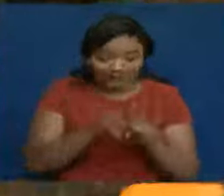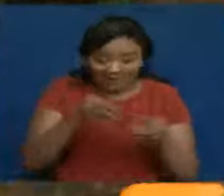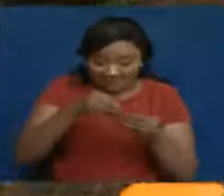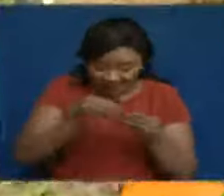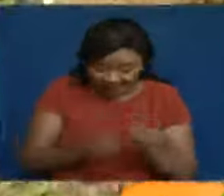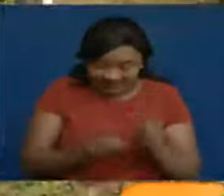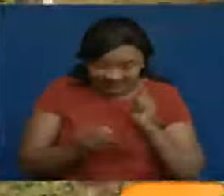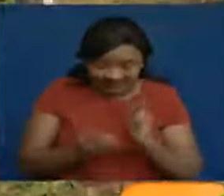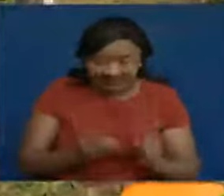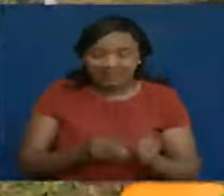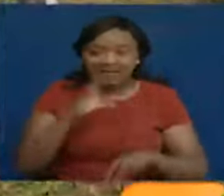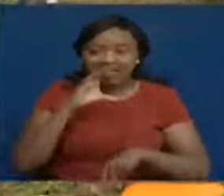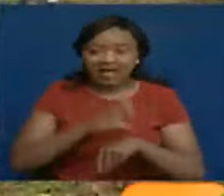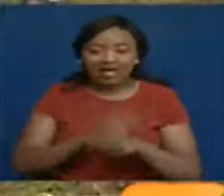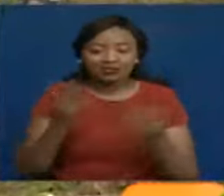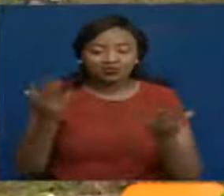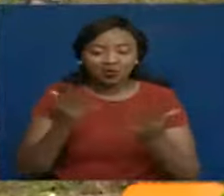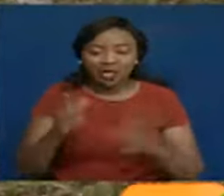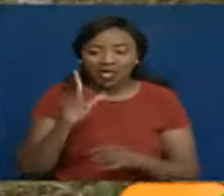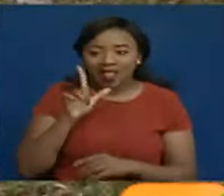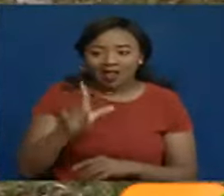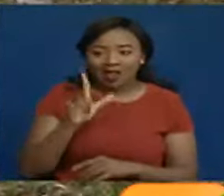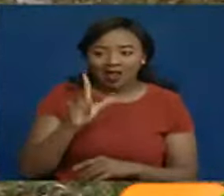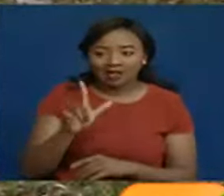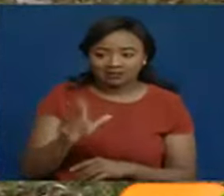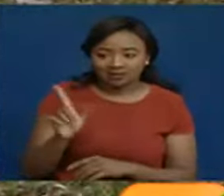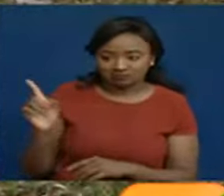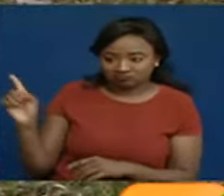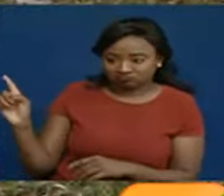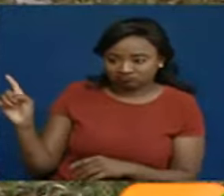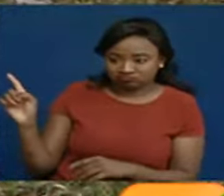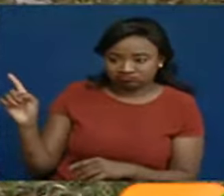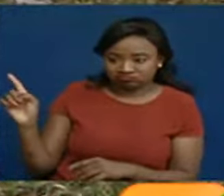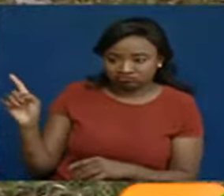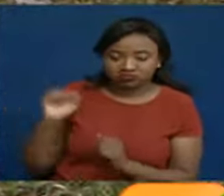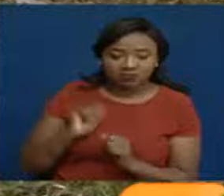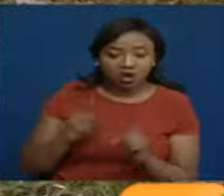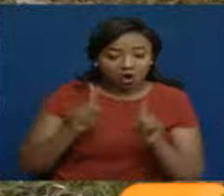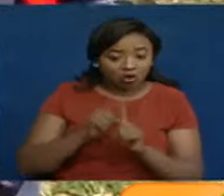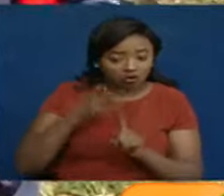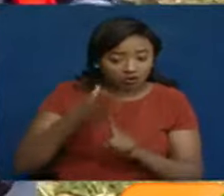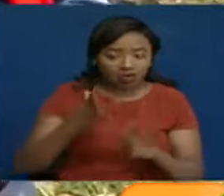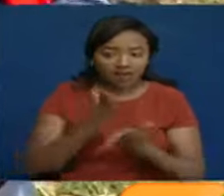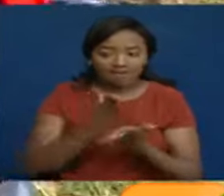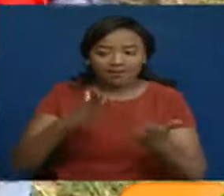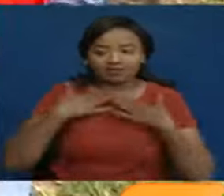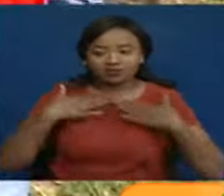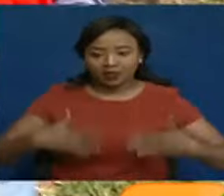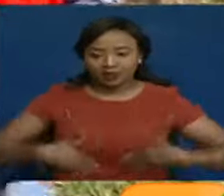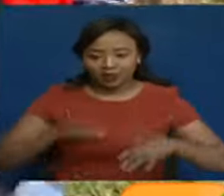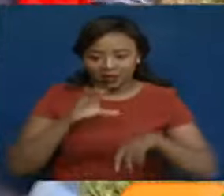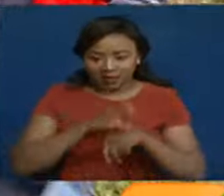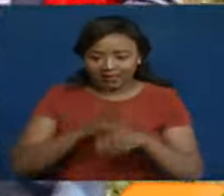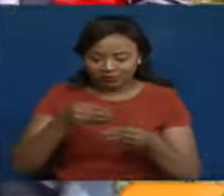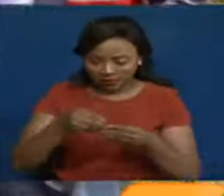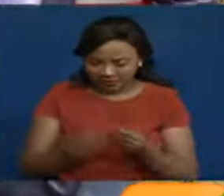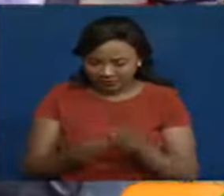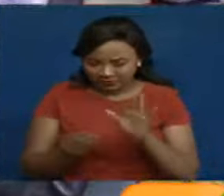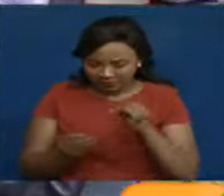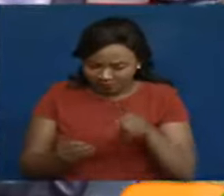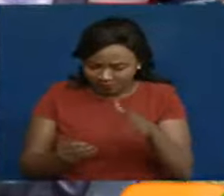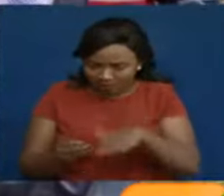vilipatikana kwenye makaburi ya Lang'ata, ambako vipande vya mwili wa binadamu vilipatikana. Polisi walichukua ushahidi wa risiti hizo kutoka